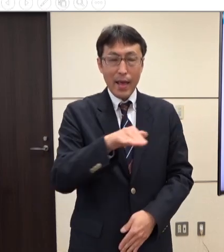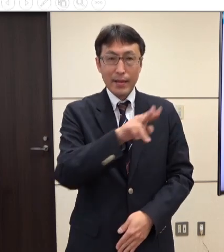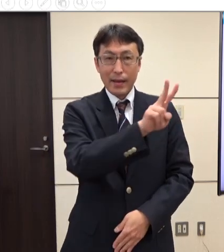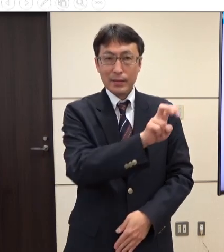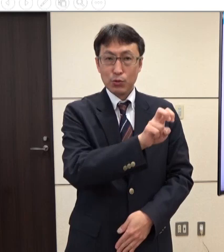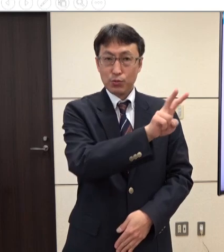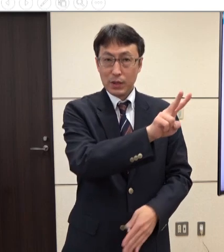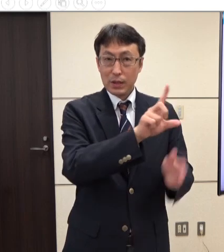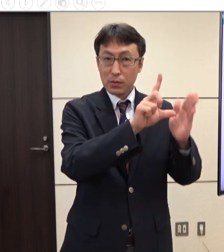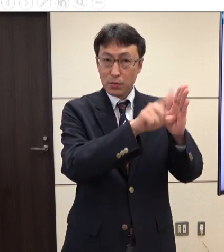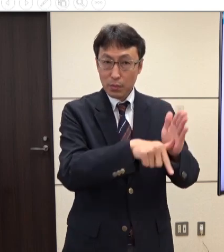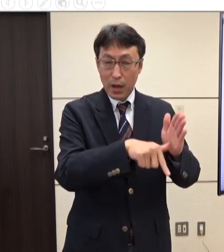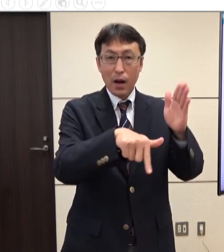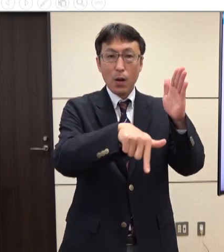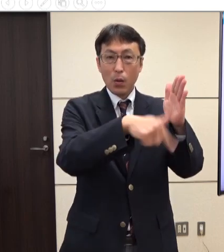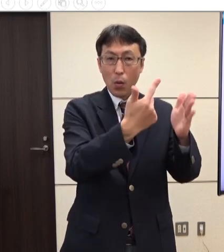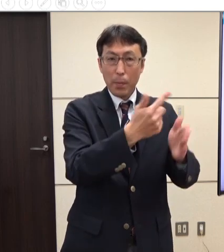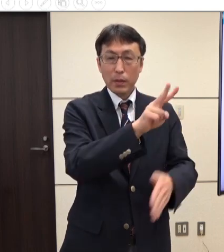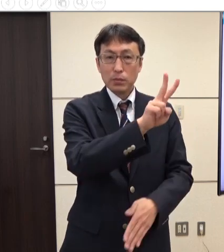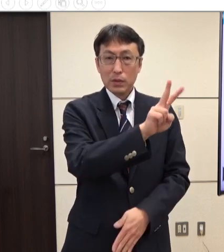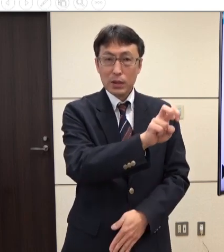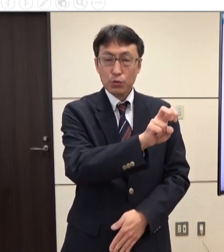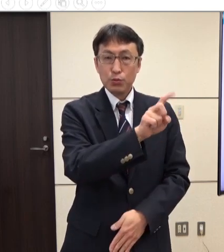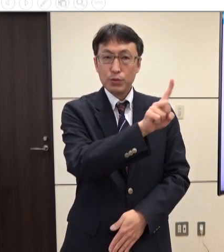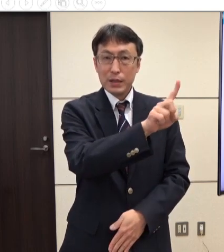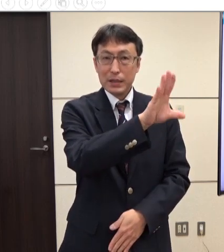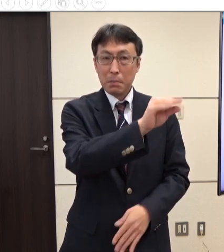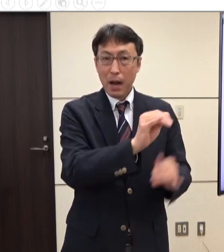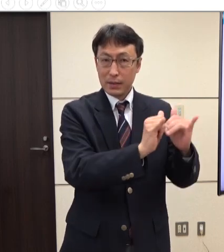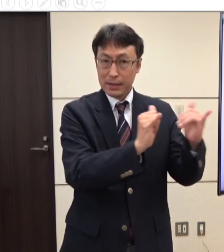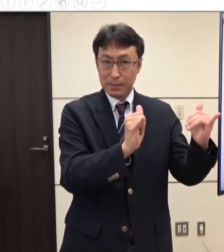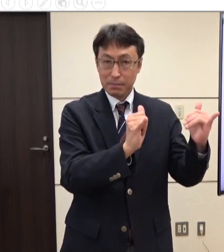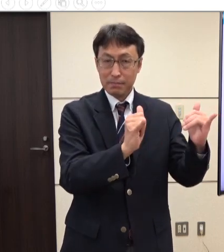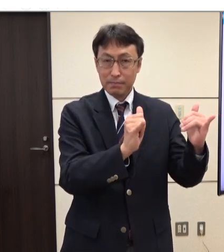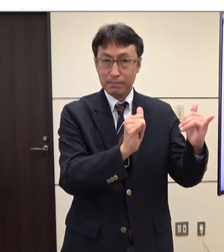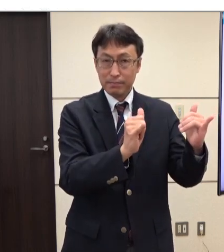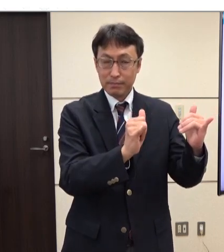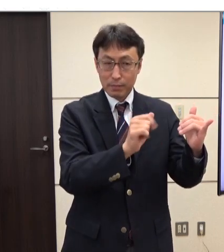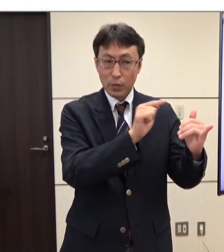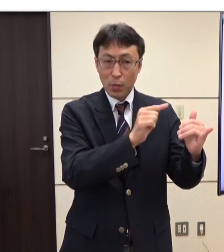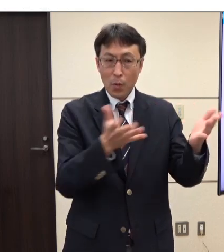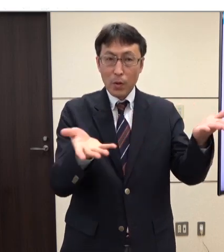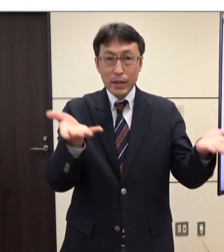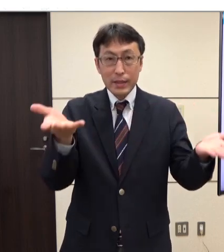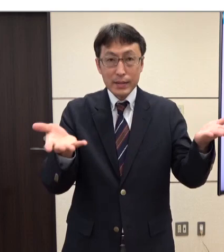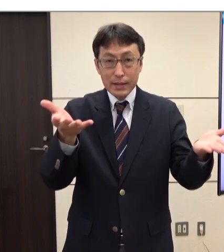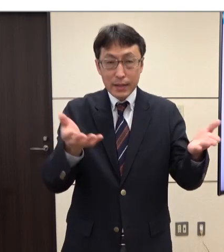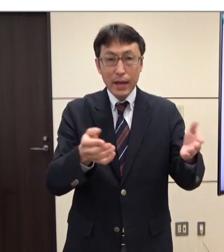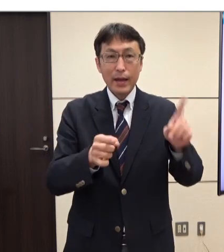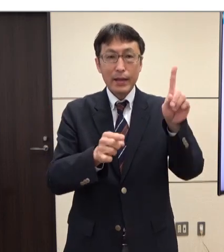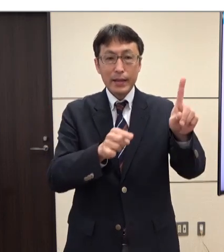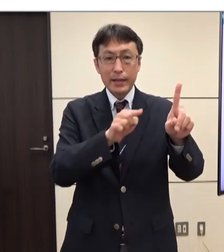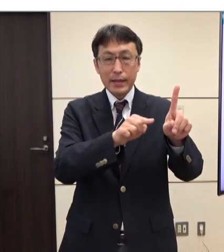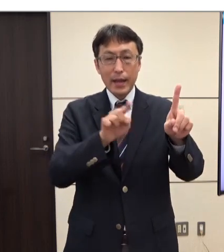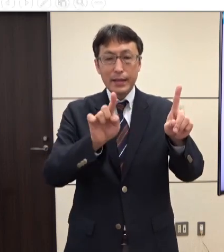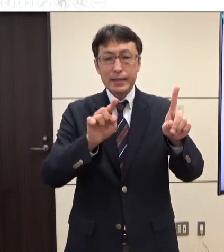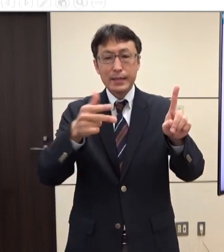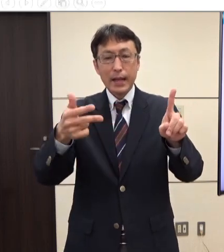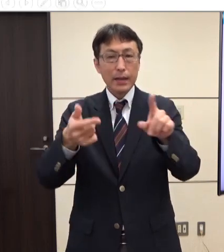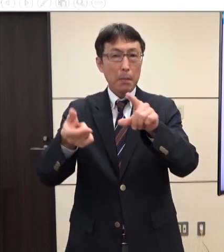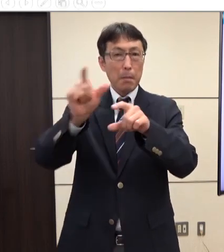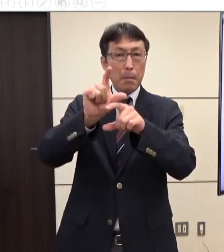は661万人ですから、こちらは 1.17 倍という形になっています。